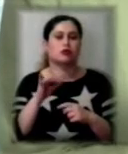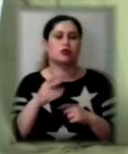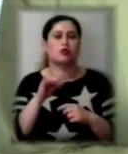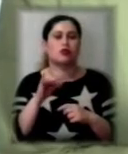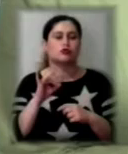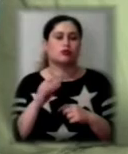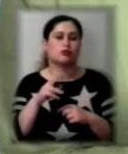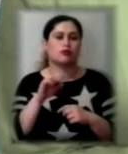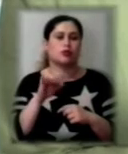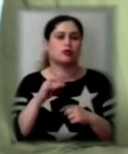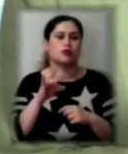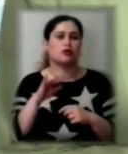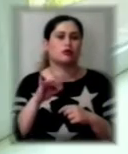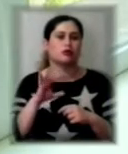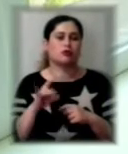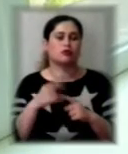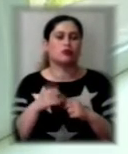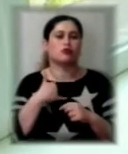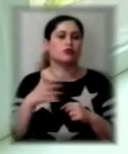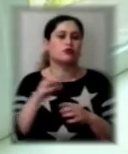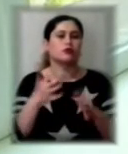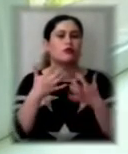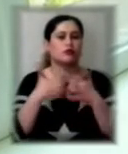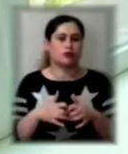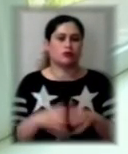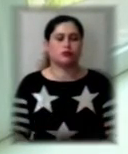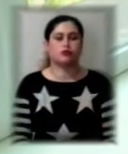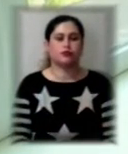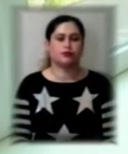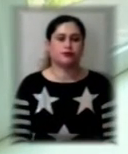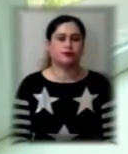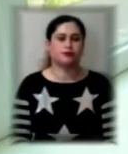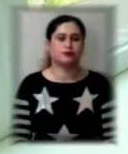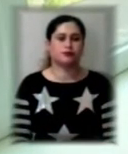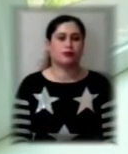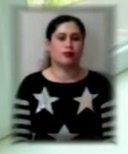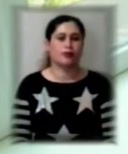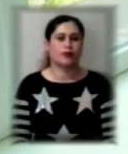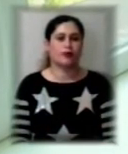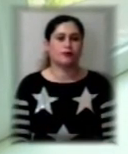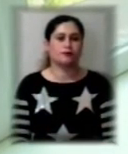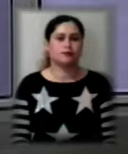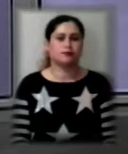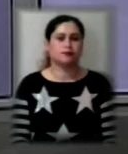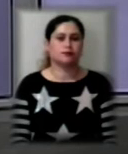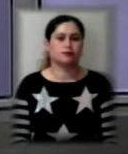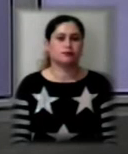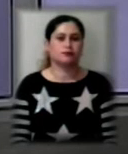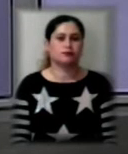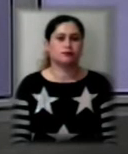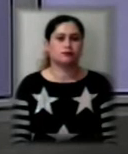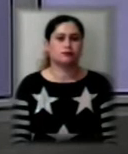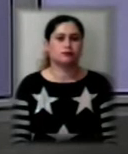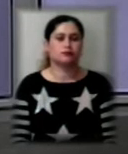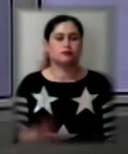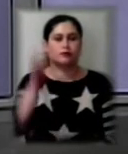мікропланшетного рідера. Воно все автоматично. Анатон, Володимир Чепиного, новини на Суспільному, Херсон. Нагадаю,